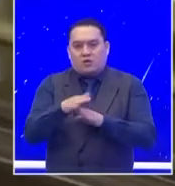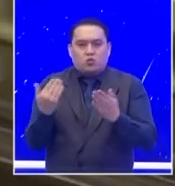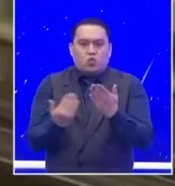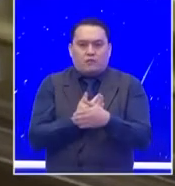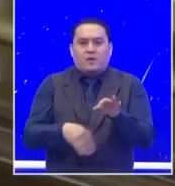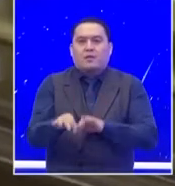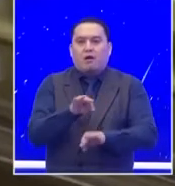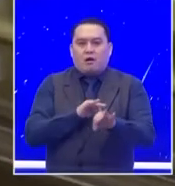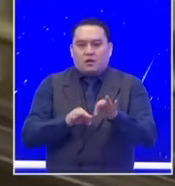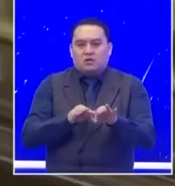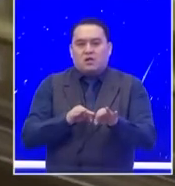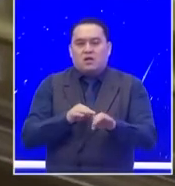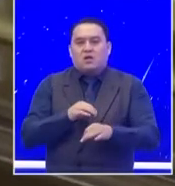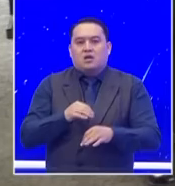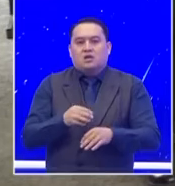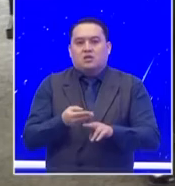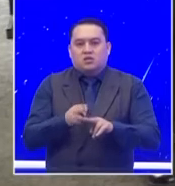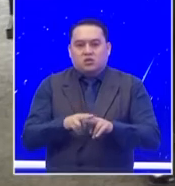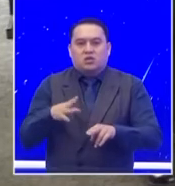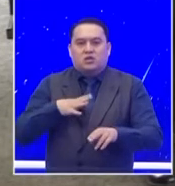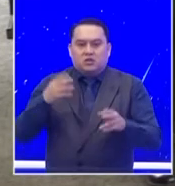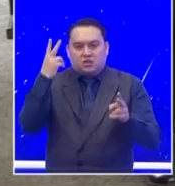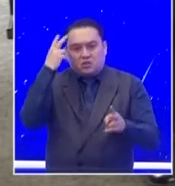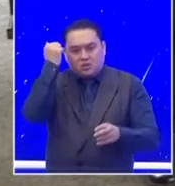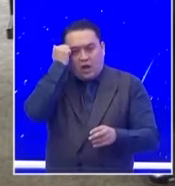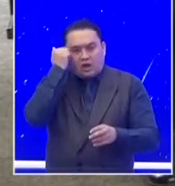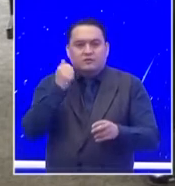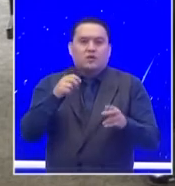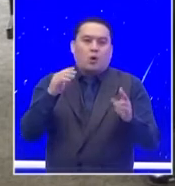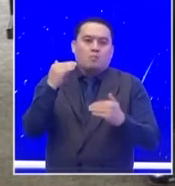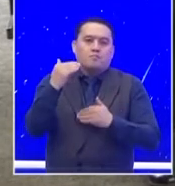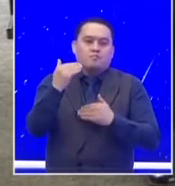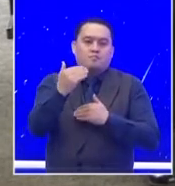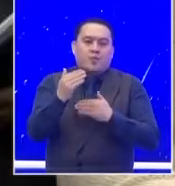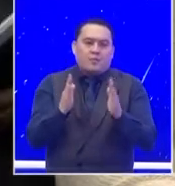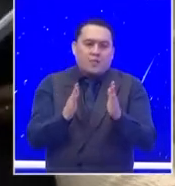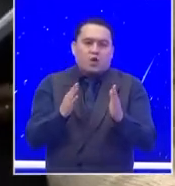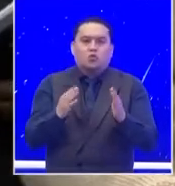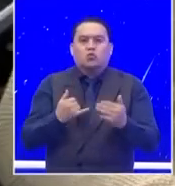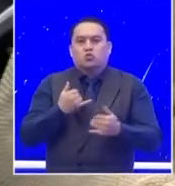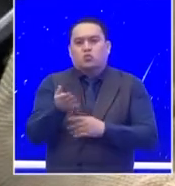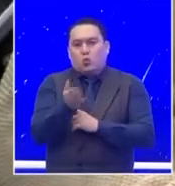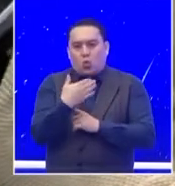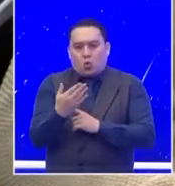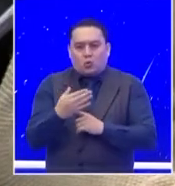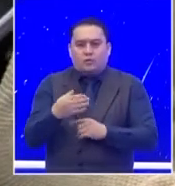новые проекты. В их числе «Ерскерткиштер Ельтарихы», международный форум «Тугурлотуом», фестиваль «Туркфильм»,